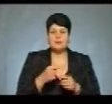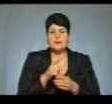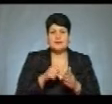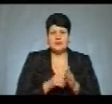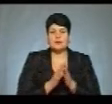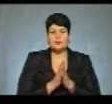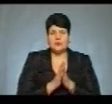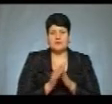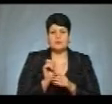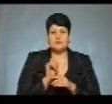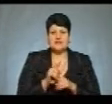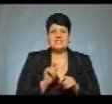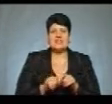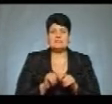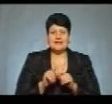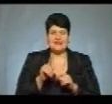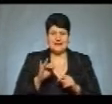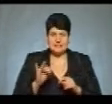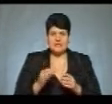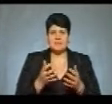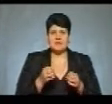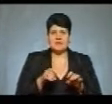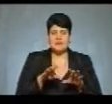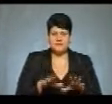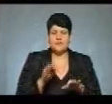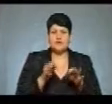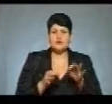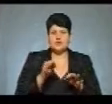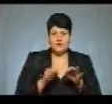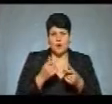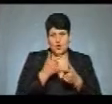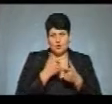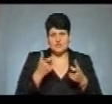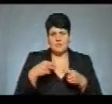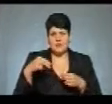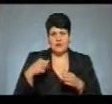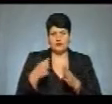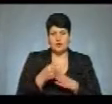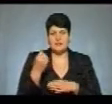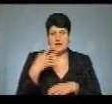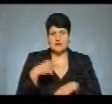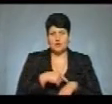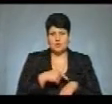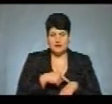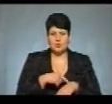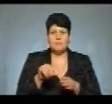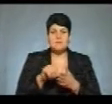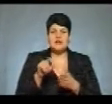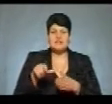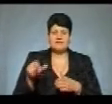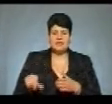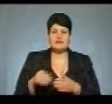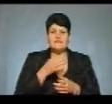про призначення експертизи. Для прийняття рішення суддя Андрій Баранюк оголосив перерву до 15-ї години. Представник